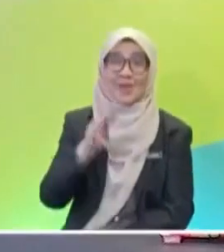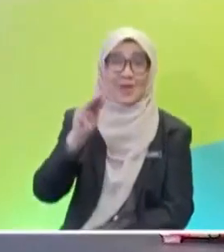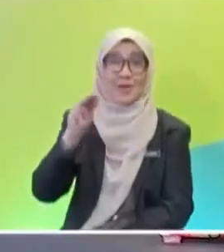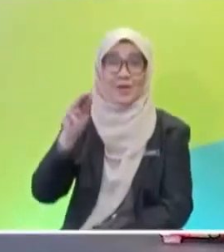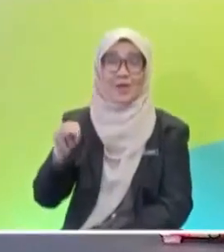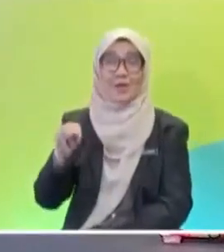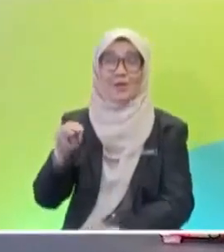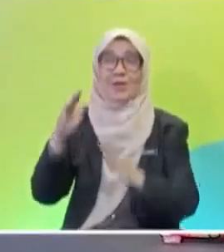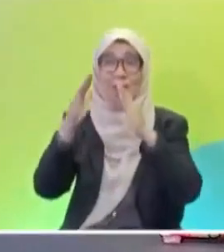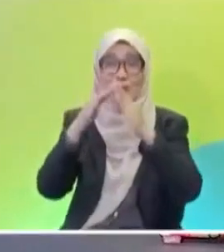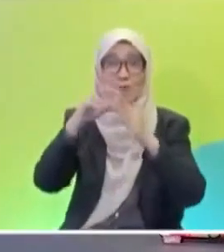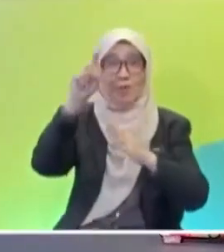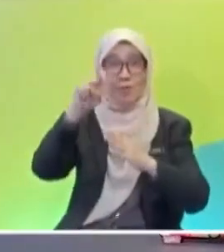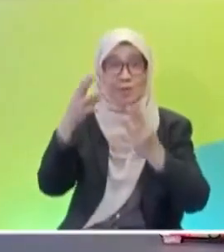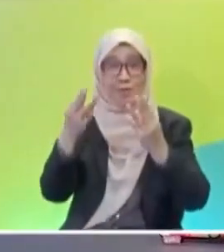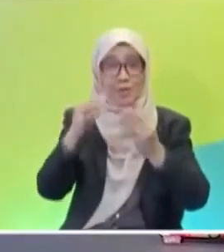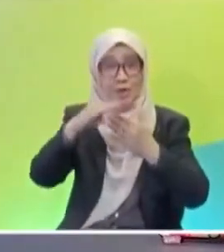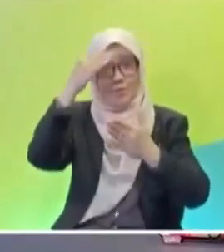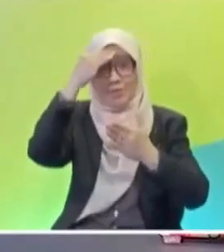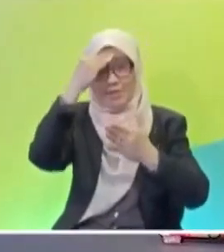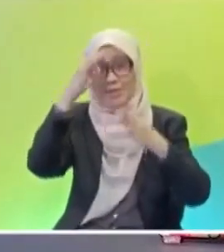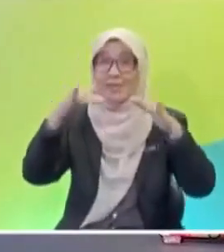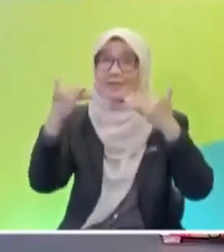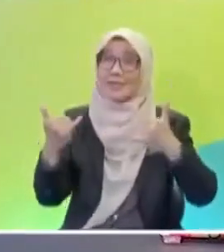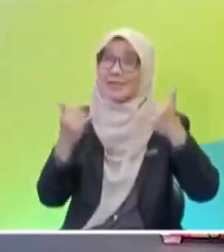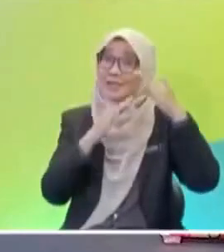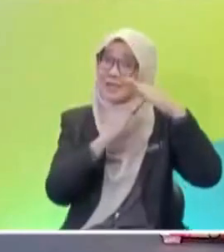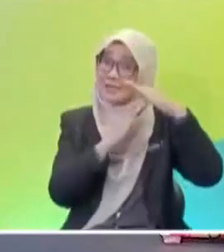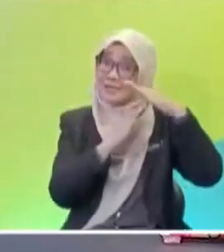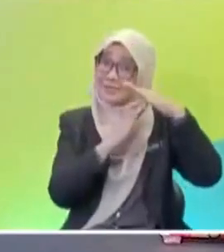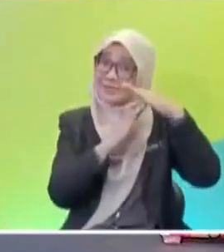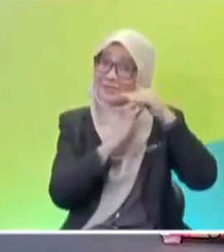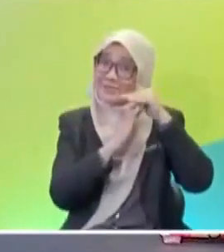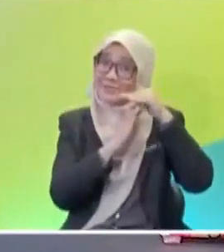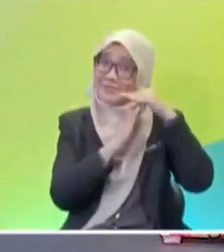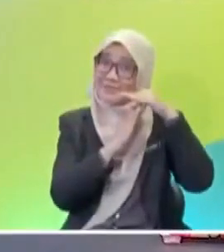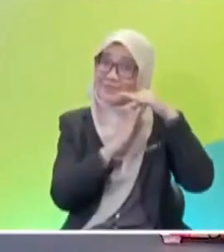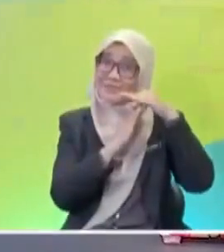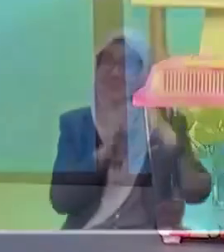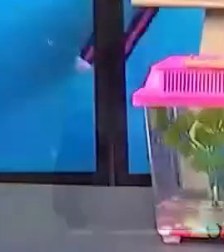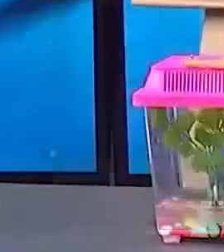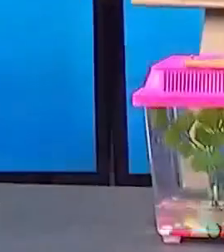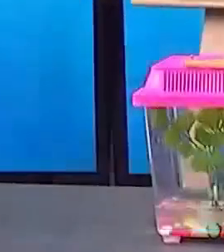belajar lagi kan pasti kencang Ke mana kita akan melihat sebentar terus bersama kami Didik Timi CPN